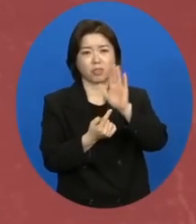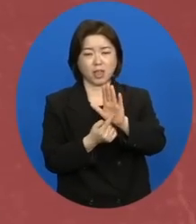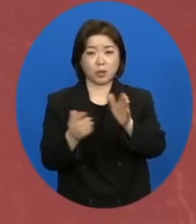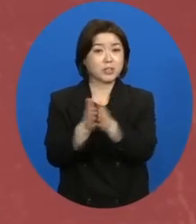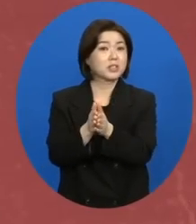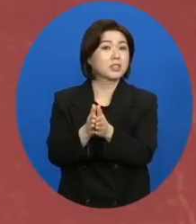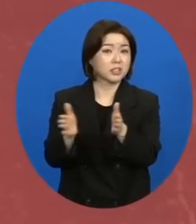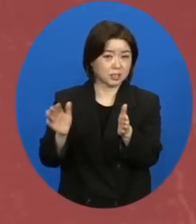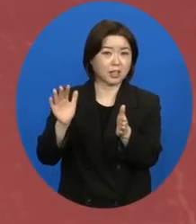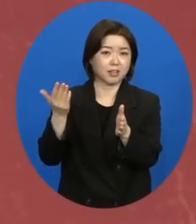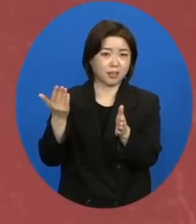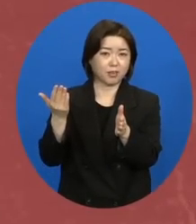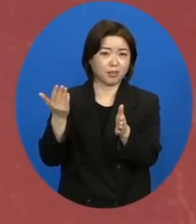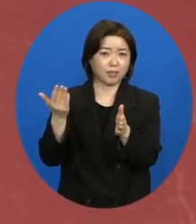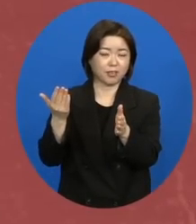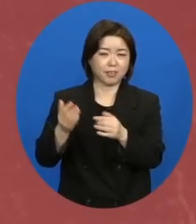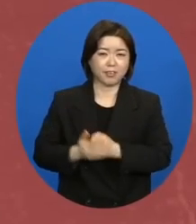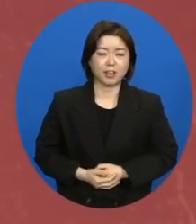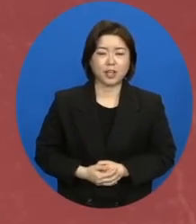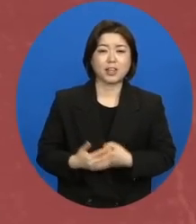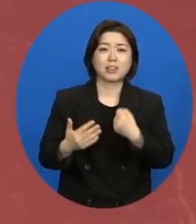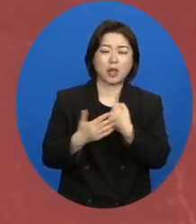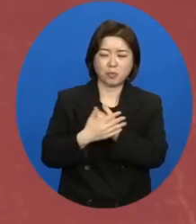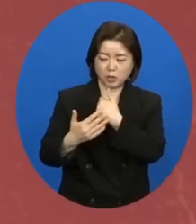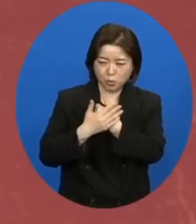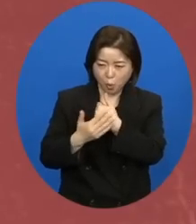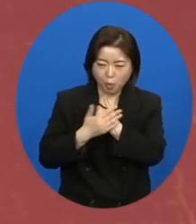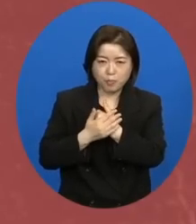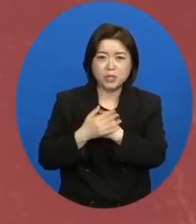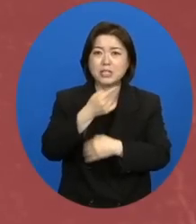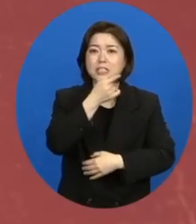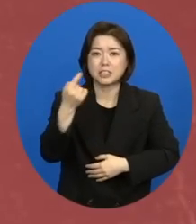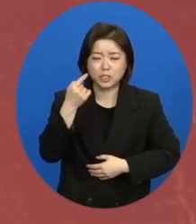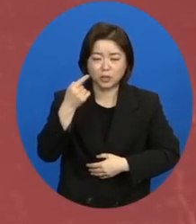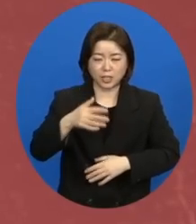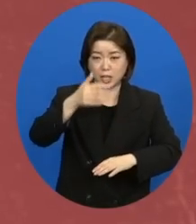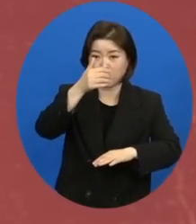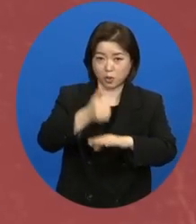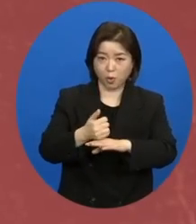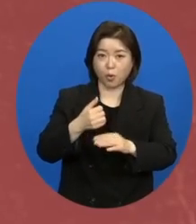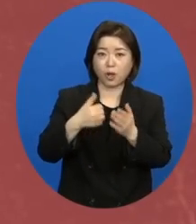출발이에요. 그래서 에벤에셀이 결과물이 아니고